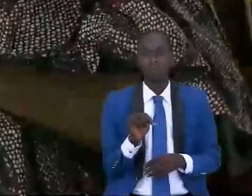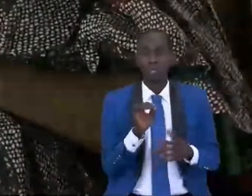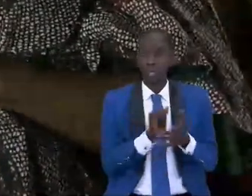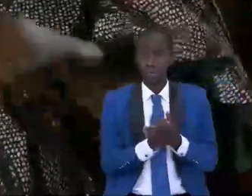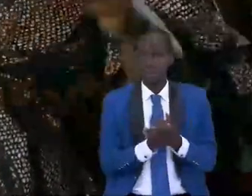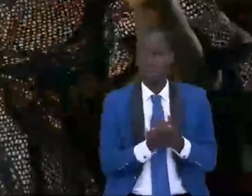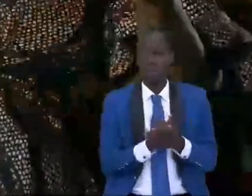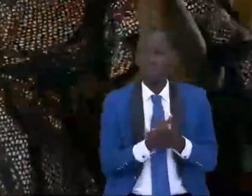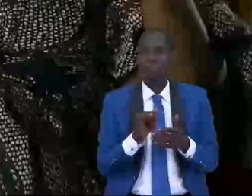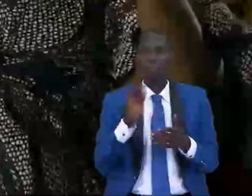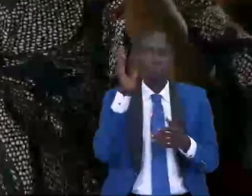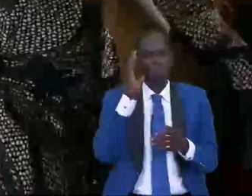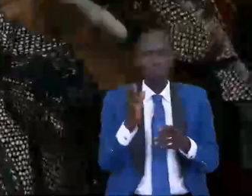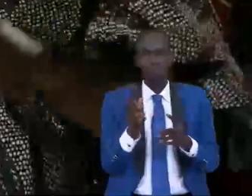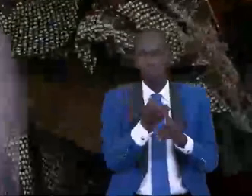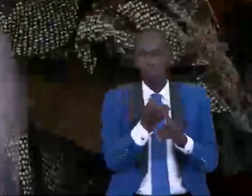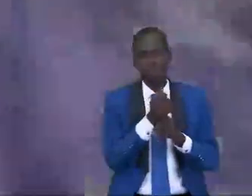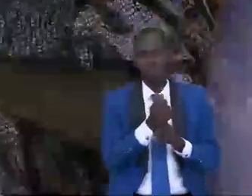Pour le reste